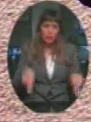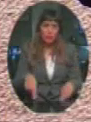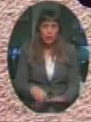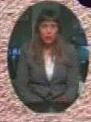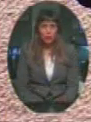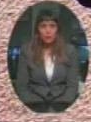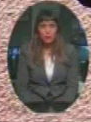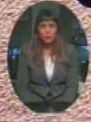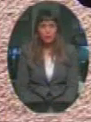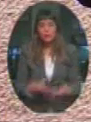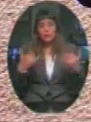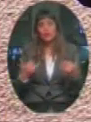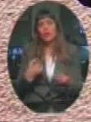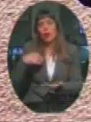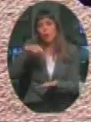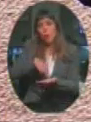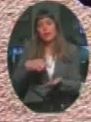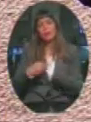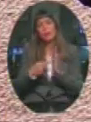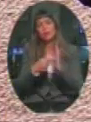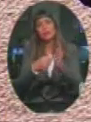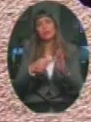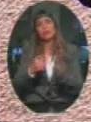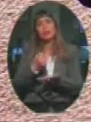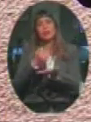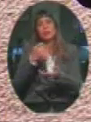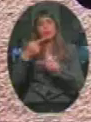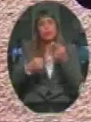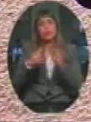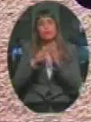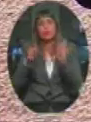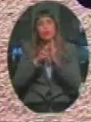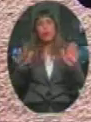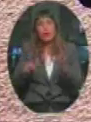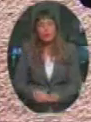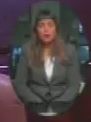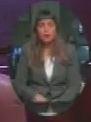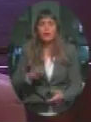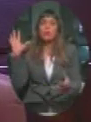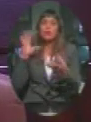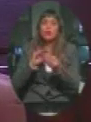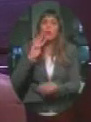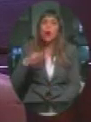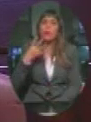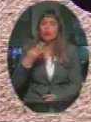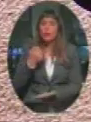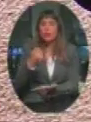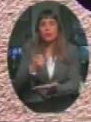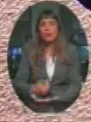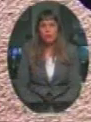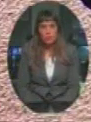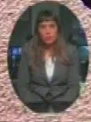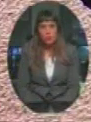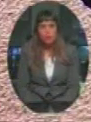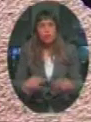ל-15-16. היום אני עומד כאן ומציג את תקציב לשנים 17-18, זאת אומרת בסך הכל 4 שנות תקציב. חברי הכנסת, אין